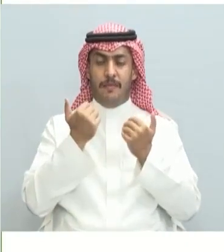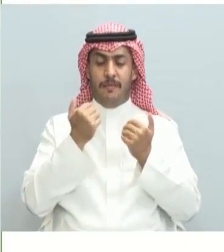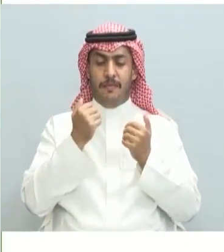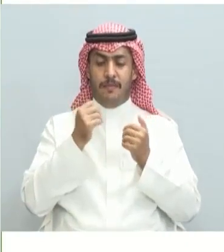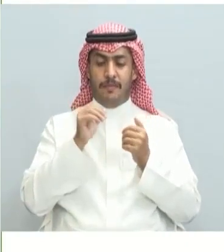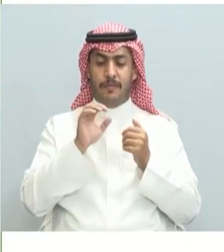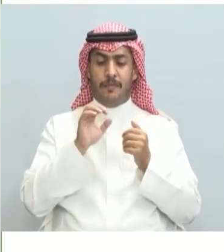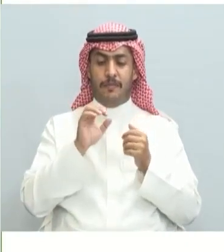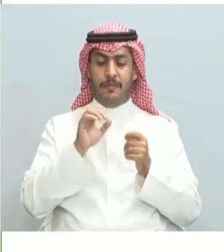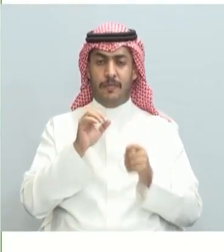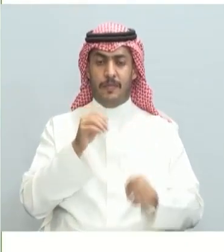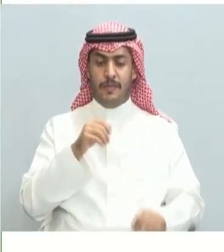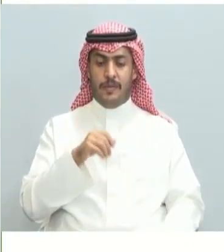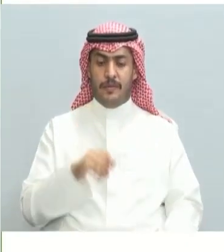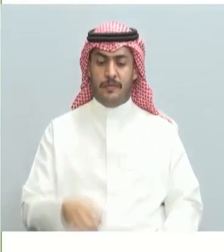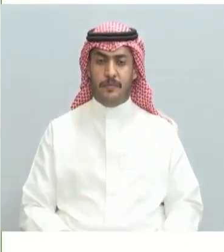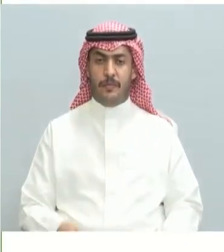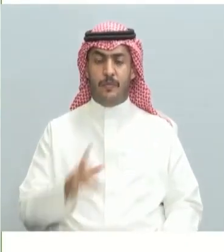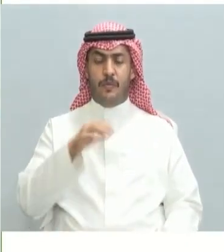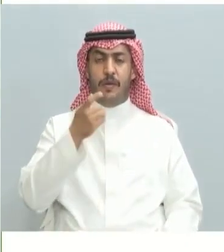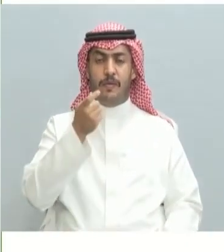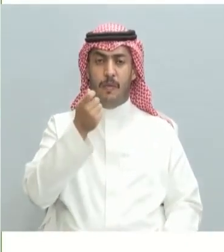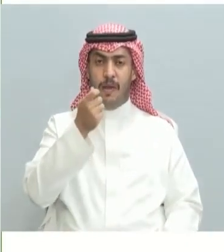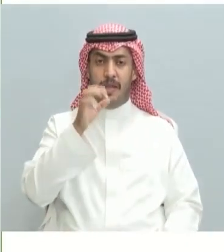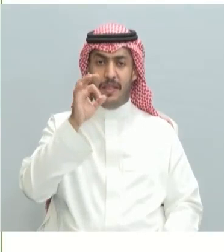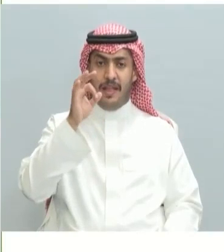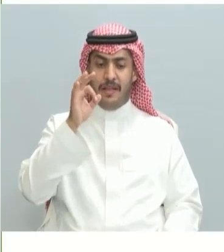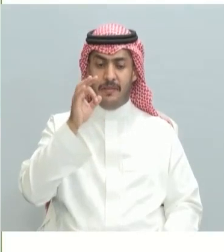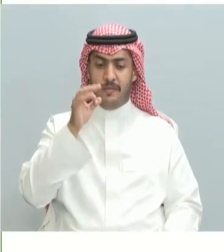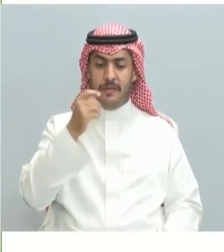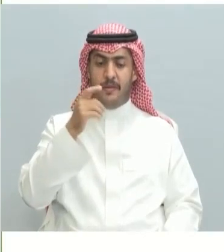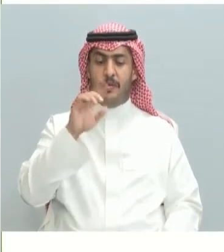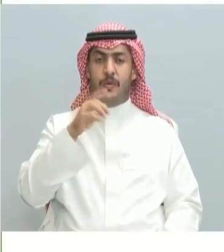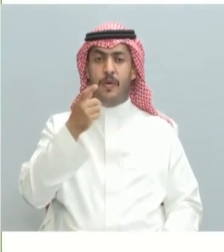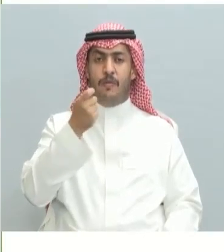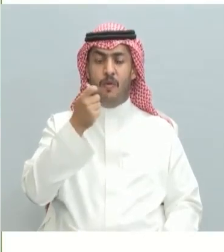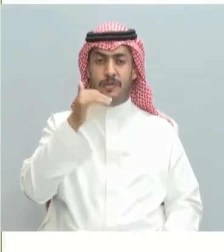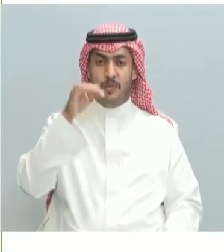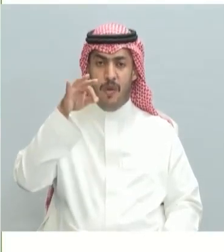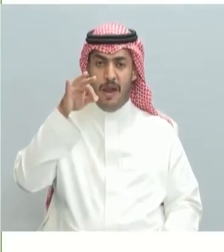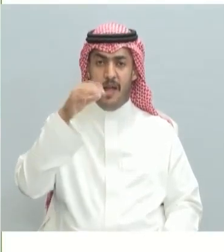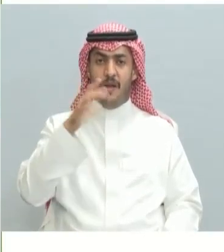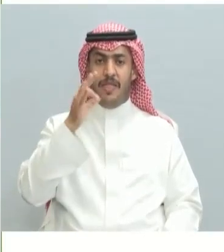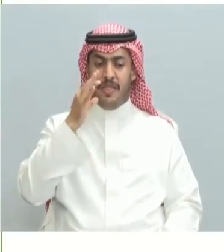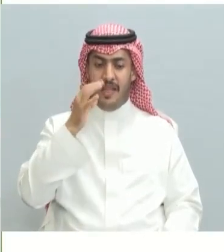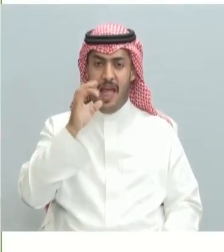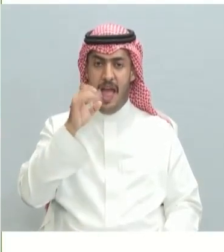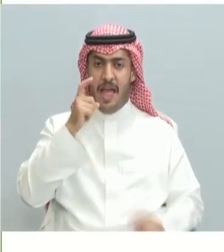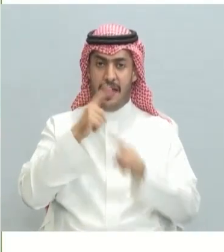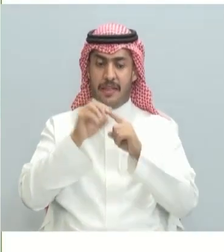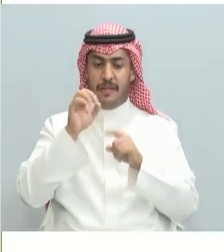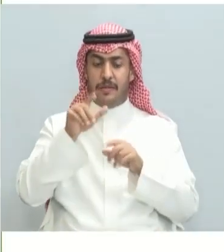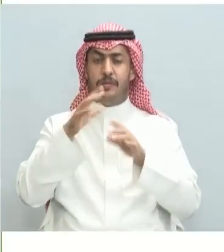هنا لدي ودائع تحت الطلب ايضا والعملات المعدنيه ايضا والعملات الورقيه ولكن